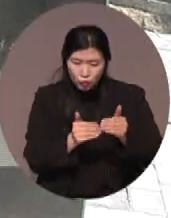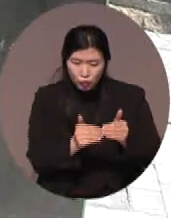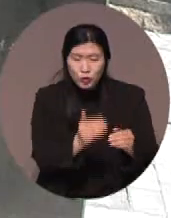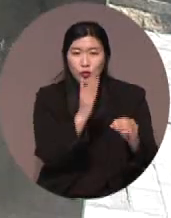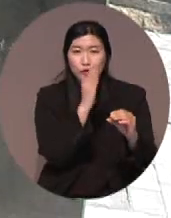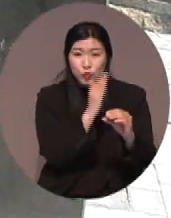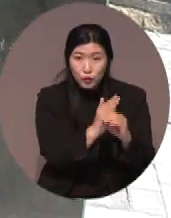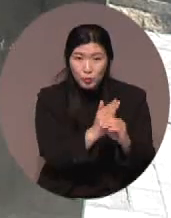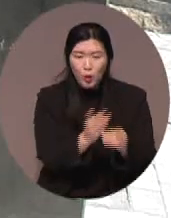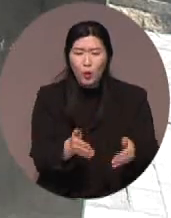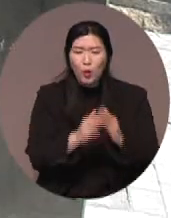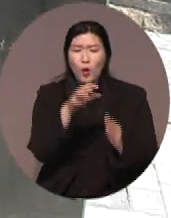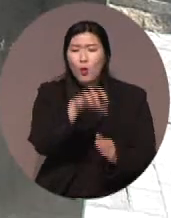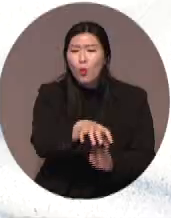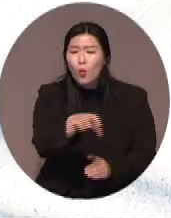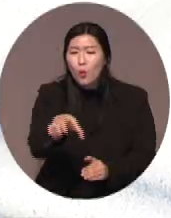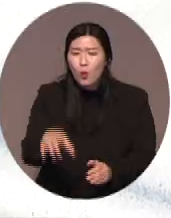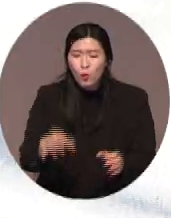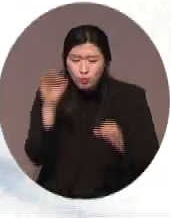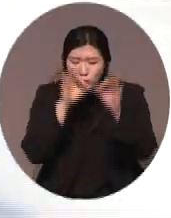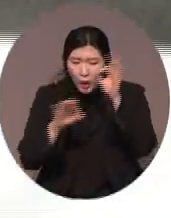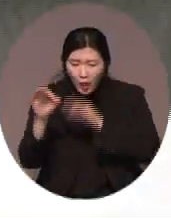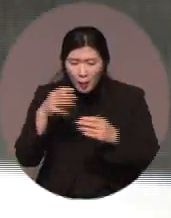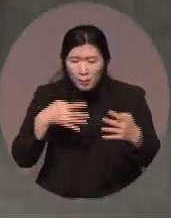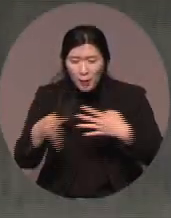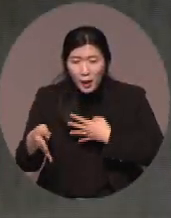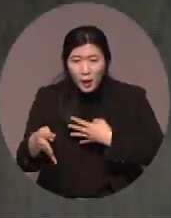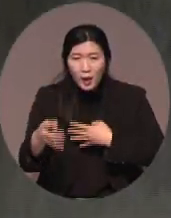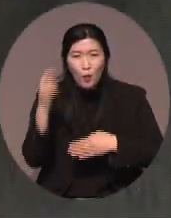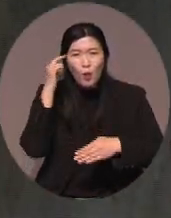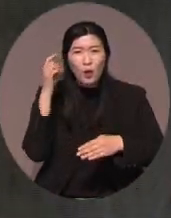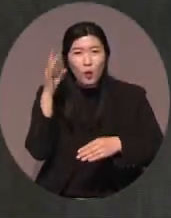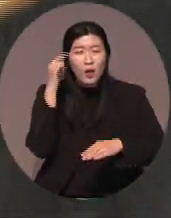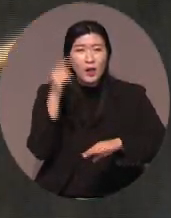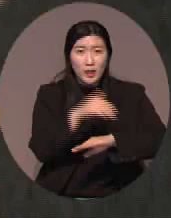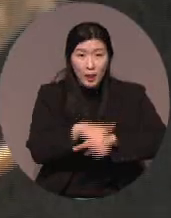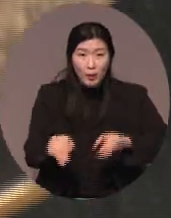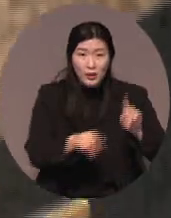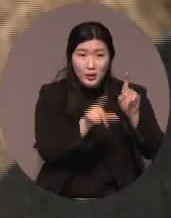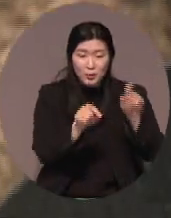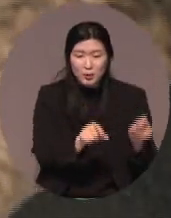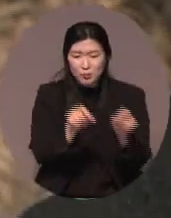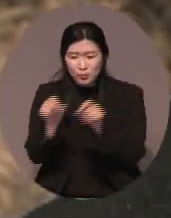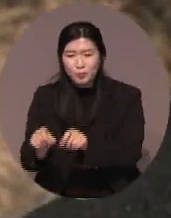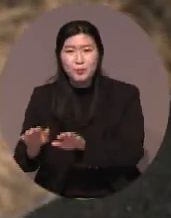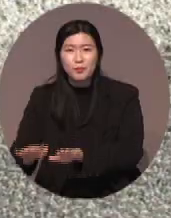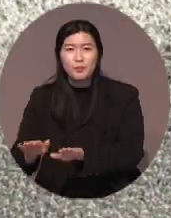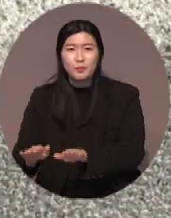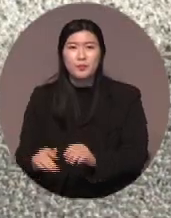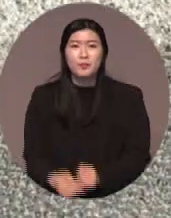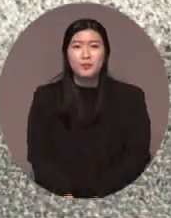설치 장소 협의 등의 지연되면서 지난해 11월로 예정했던 행사가 미루어졌습니다